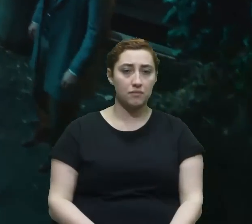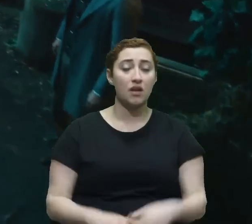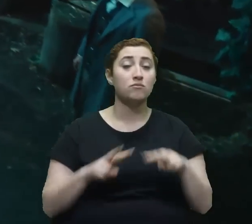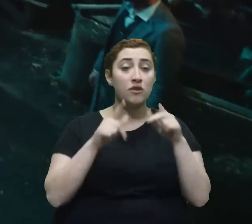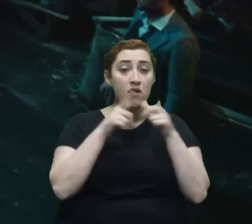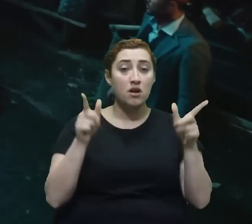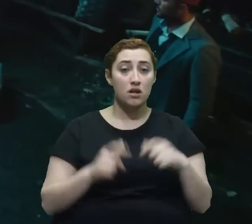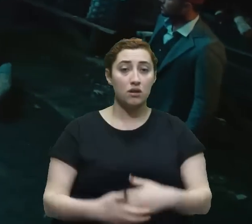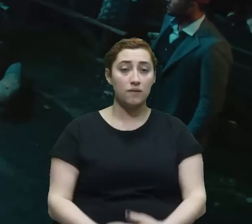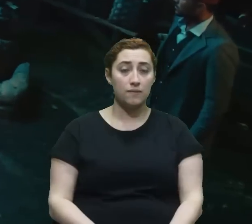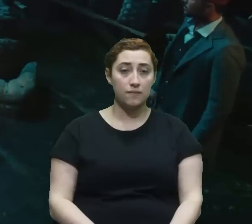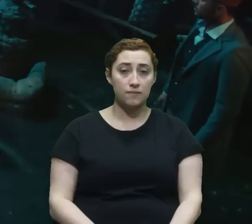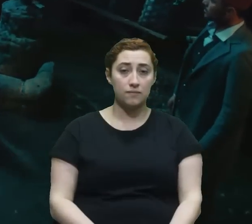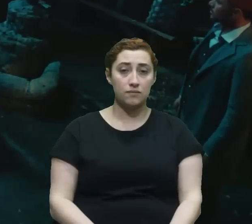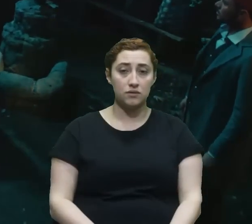Mustafa!